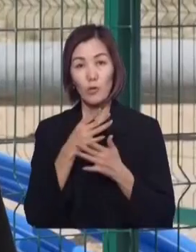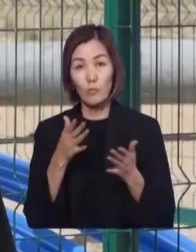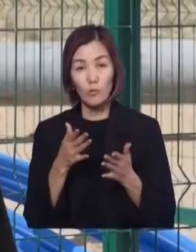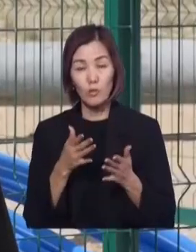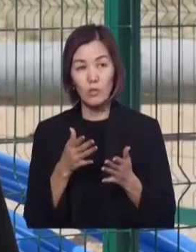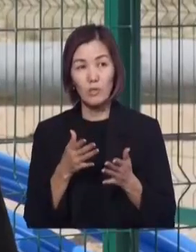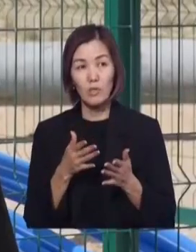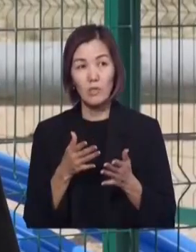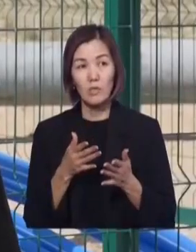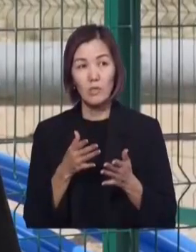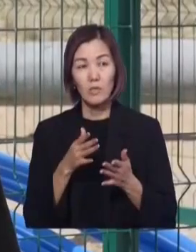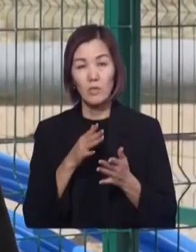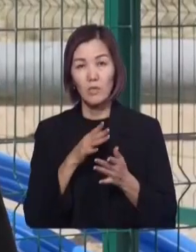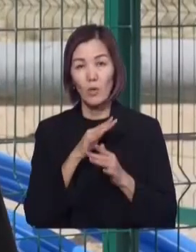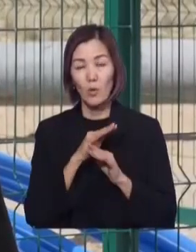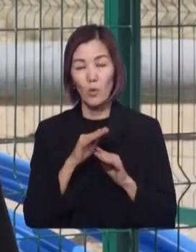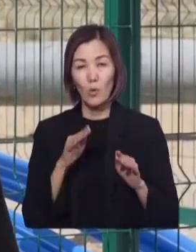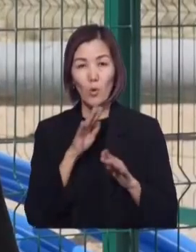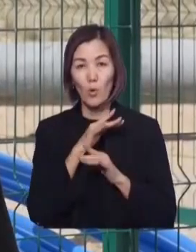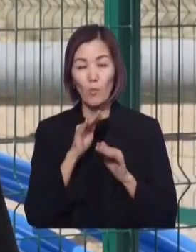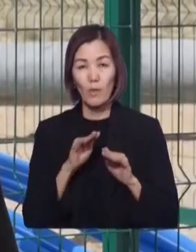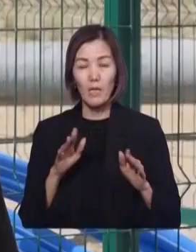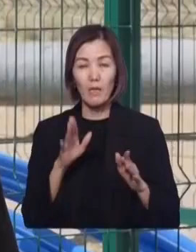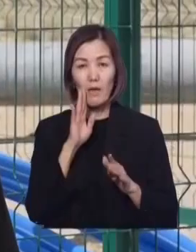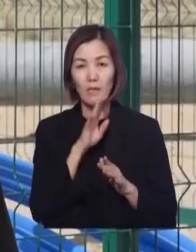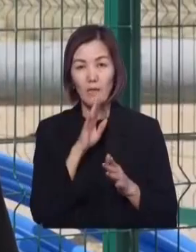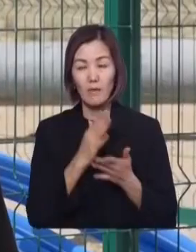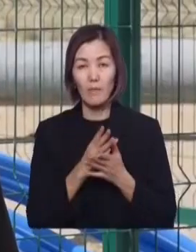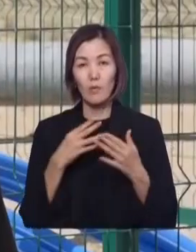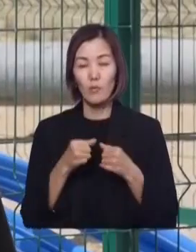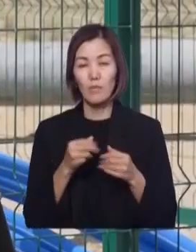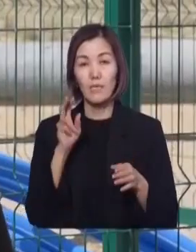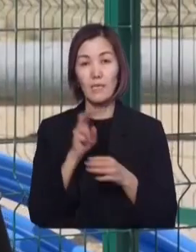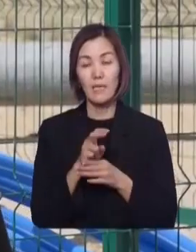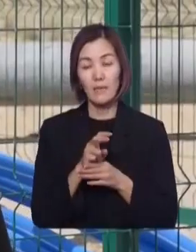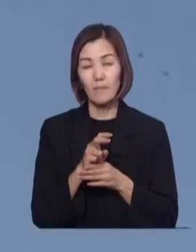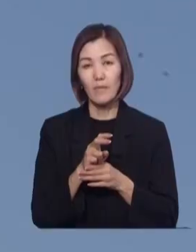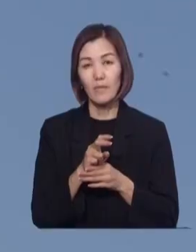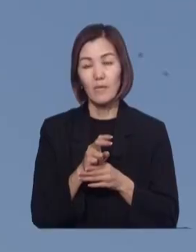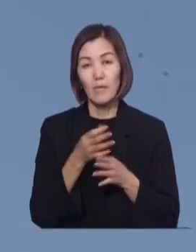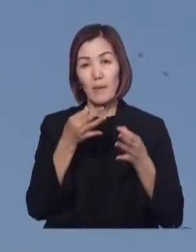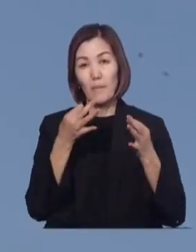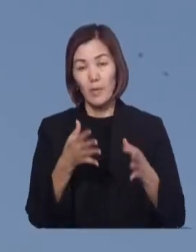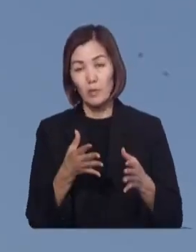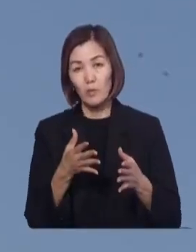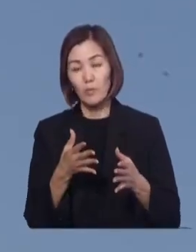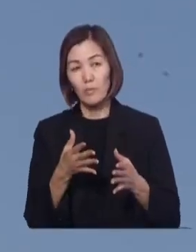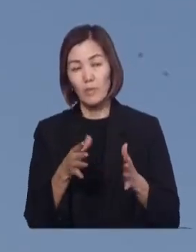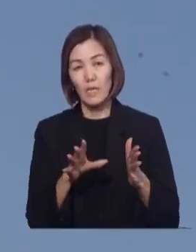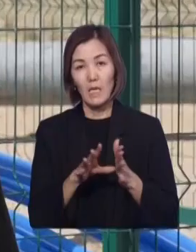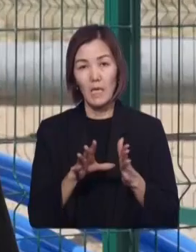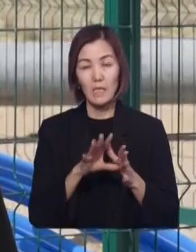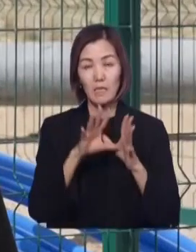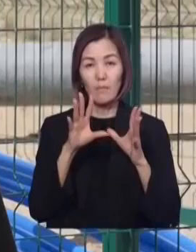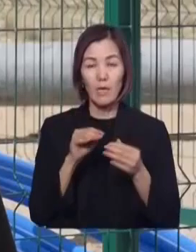Бізде көп балалы аналар бар. Солар сондай отбасылар келіп, коммуналдық пляжға келеді. Электр жүйелері